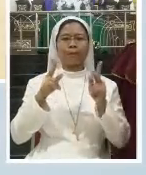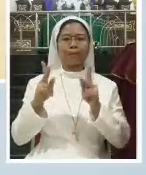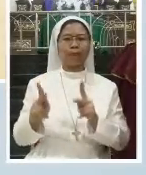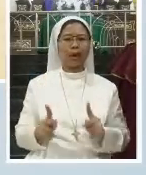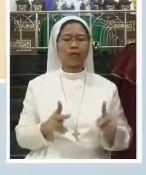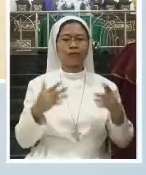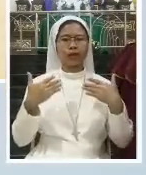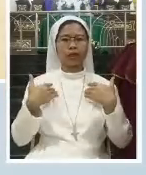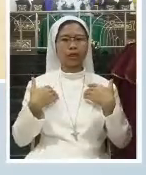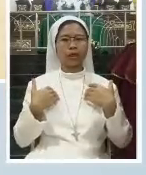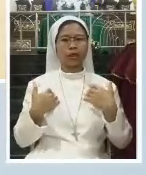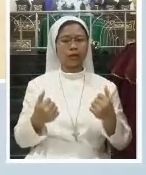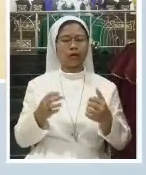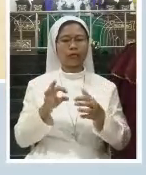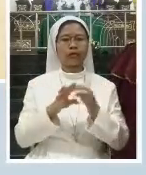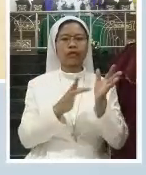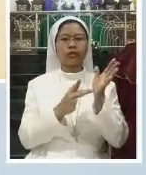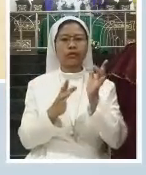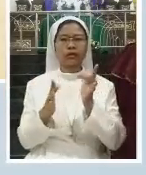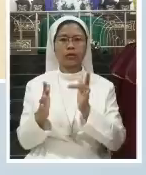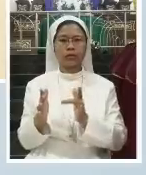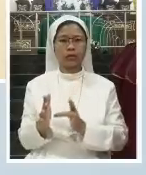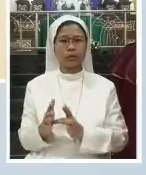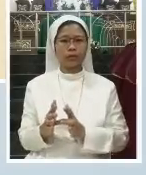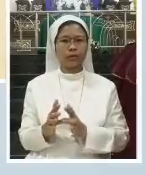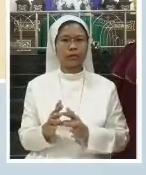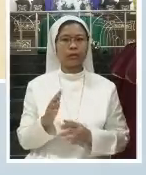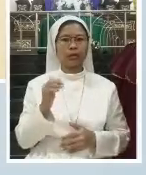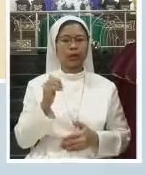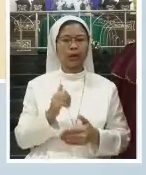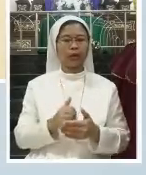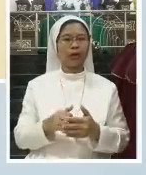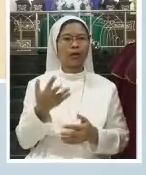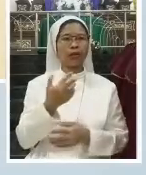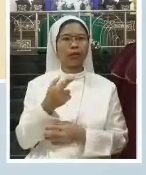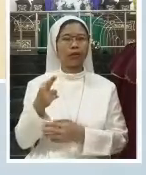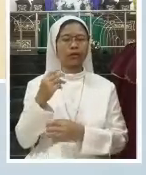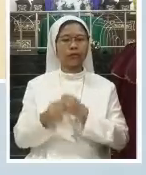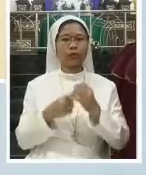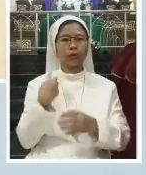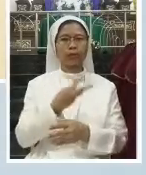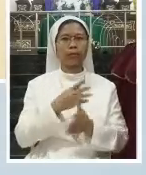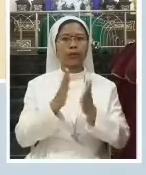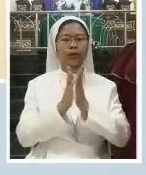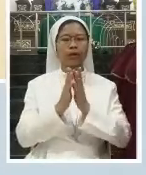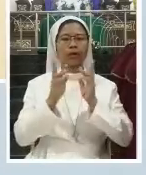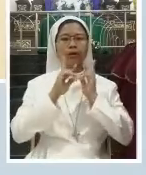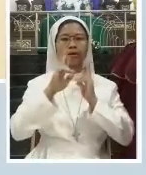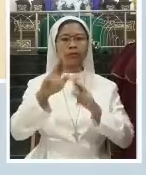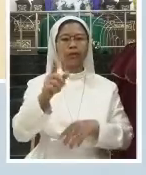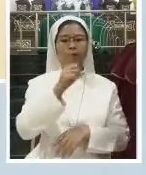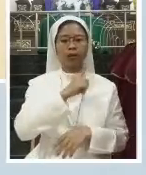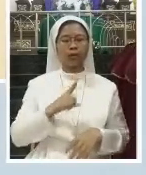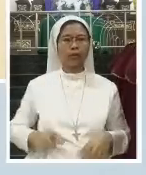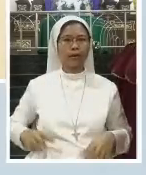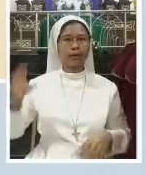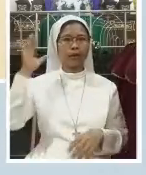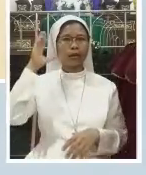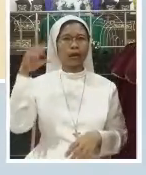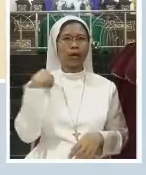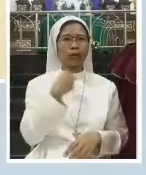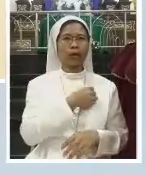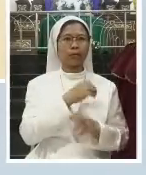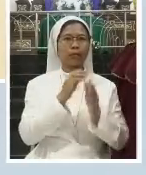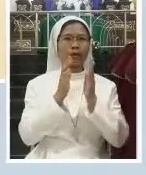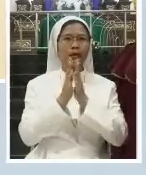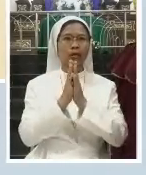presensya ni Kristo sa saindang kamunduan asing kahulugan ipamibi niya to sa kagurangnan. Kagurangnan inanyuga